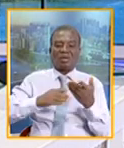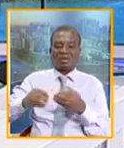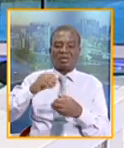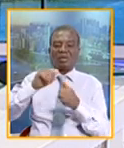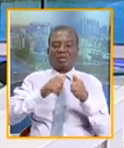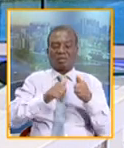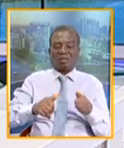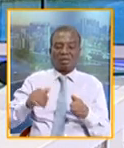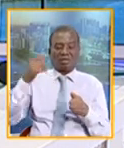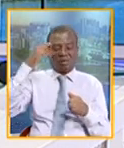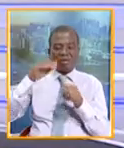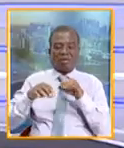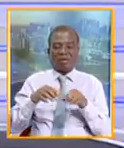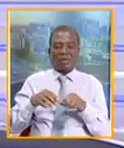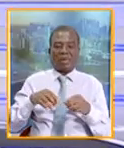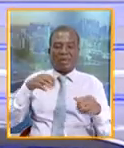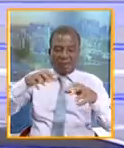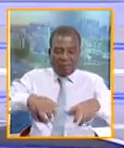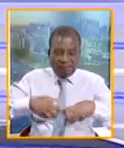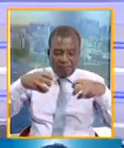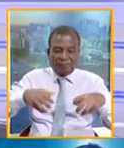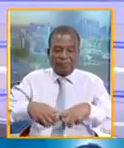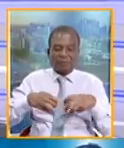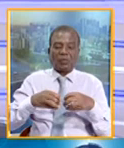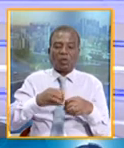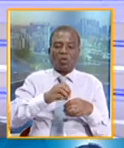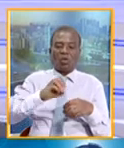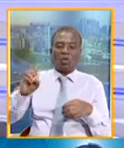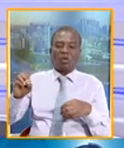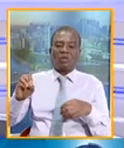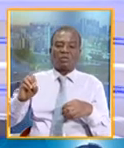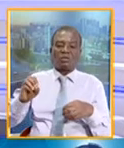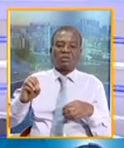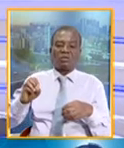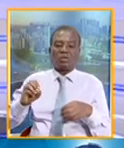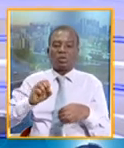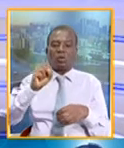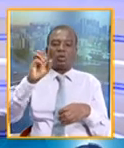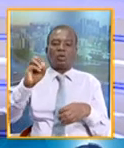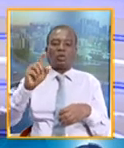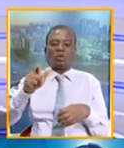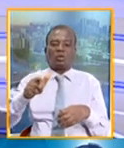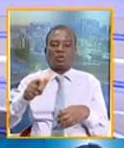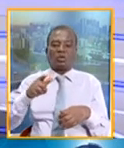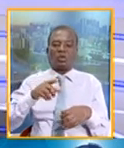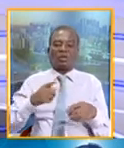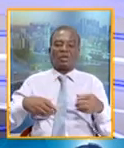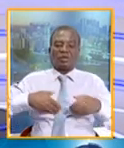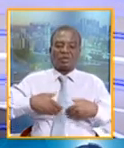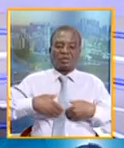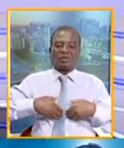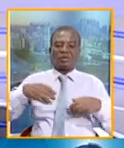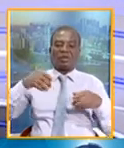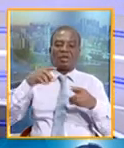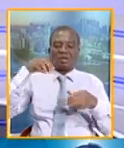dossier signé Jean-Louis Gbangbo. L'agriculture hors sol, une nouvelle technique pour rendre le secteur plus compétitif et insérer la jeunesse dans le tissu